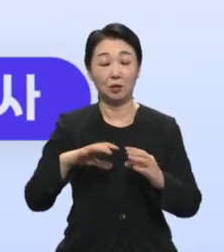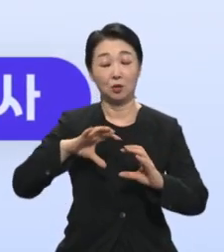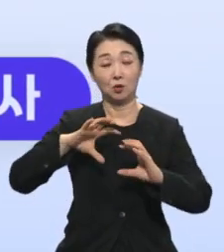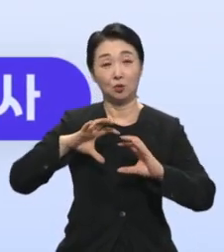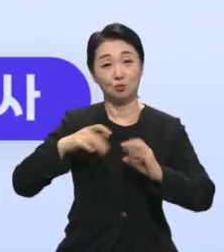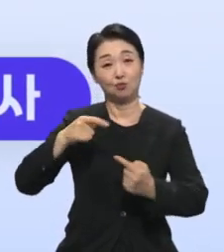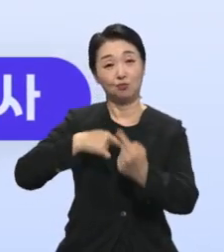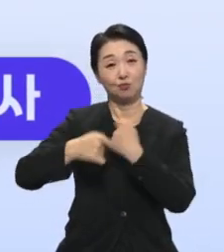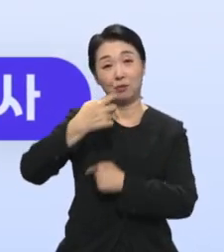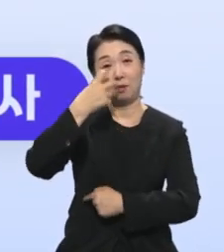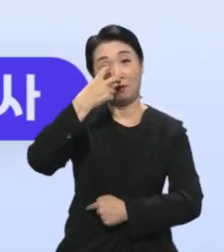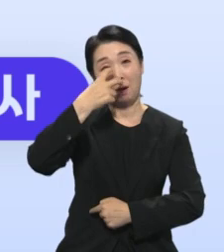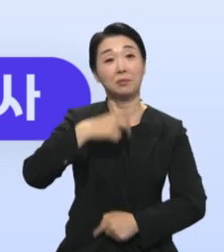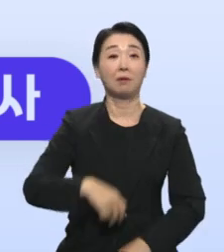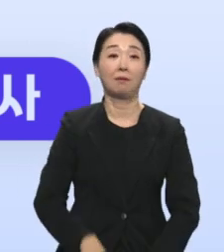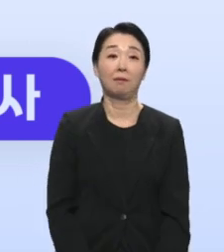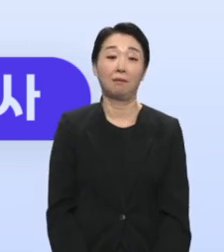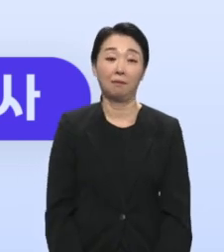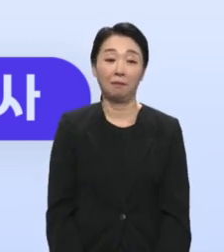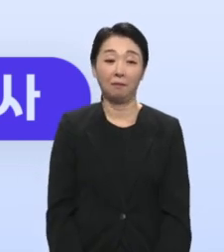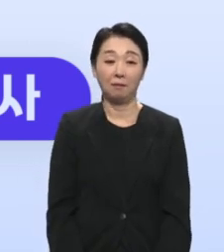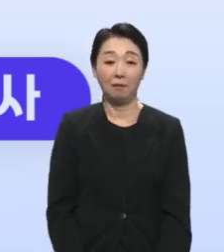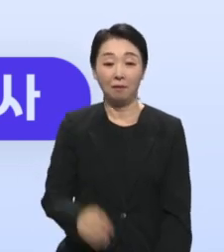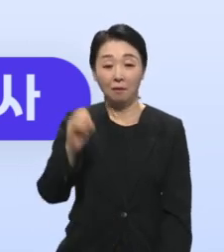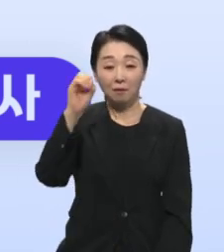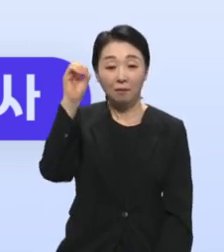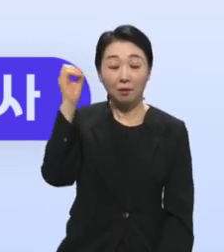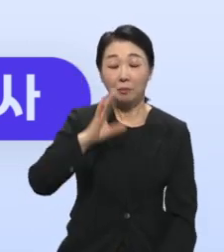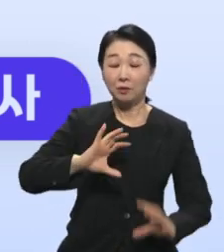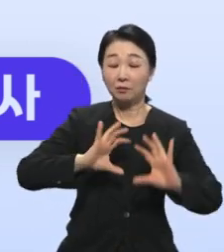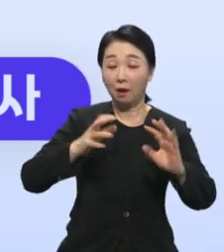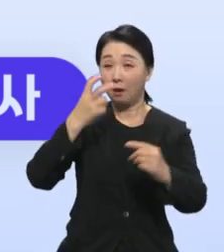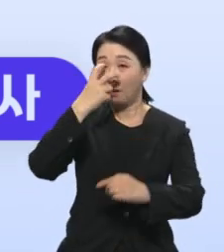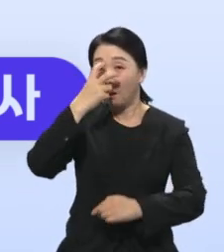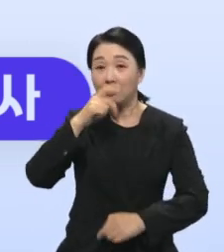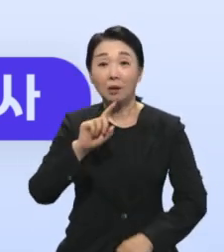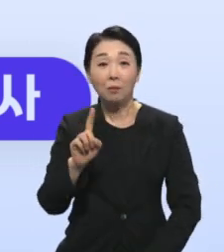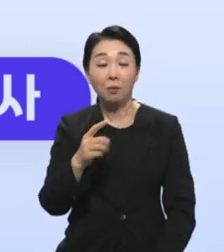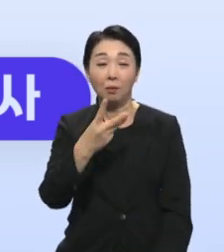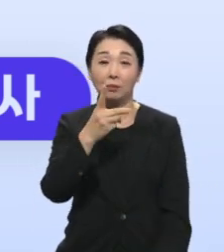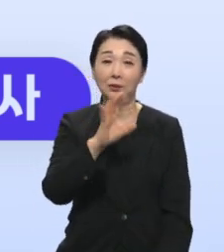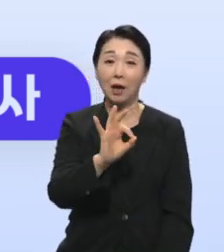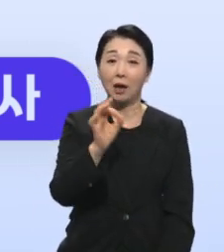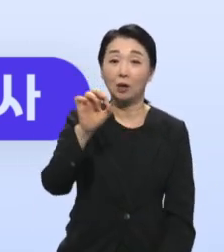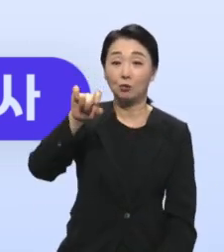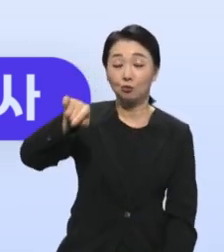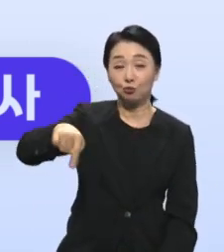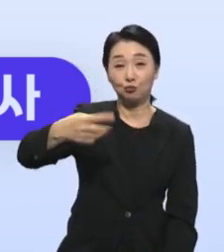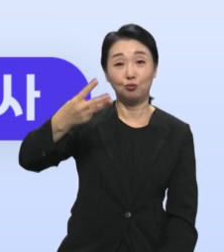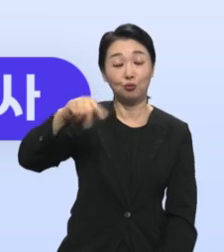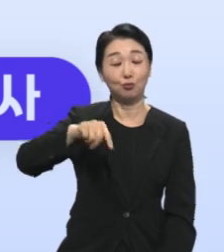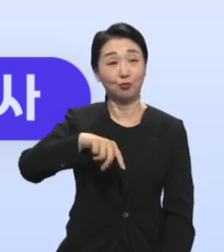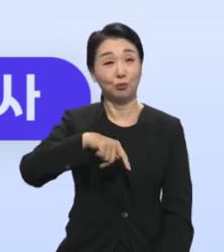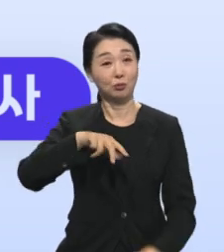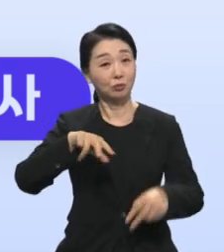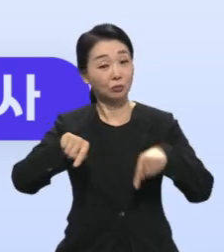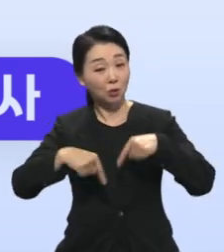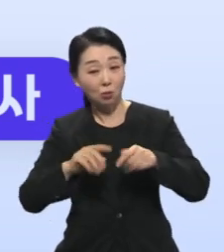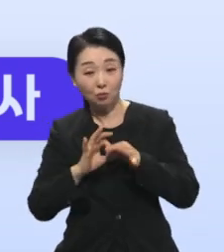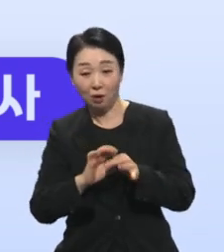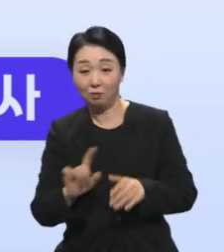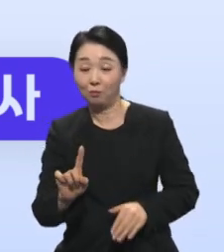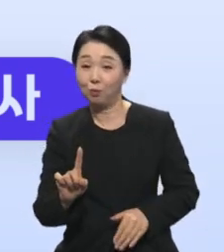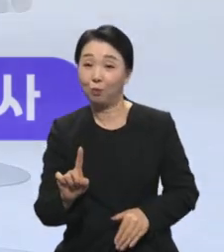보이죠? 다른 건 이해가 되는데 네. 갑자기 연관에 국정감사? 그러니까 탕후루 정치권 진출입니까? 예. 그리고 어떻게